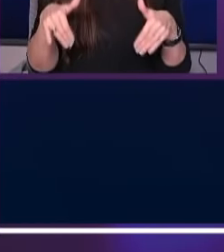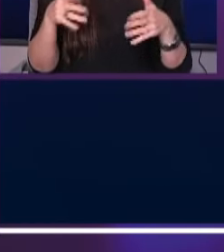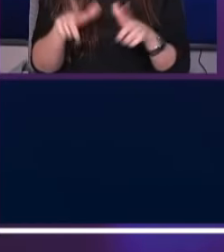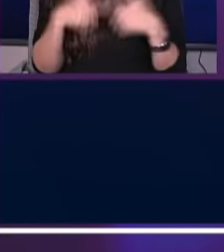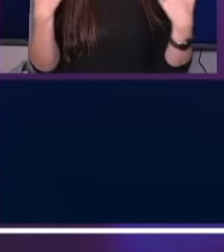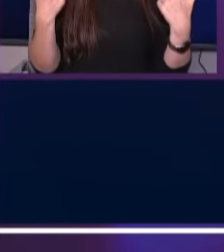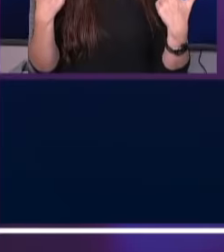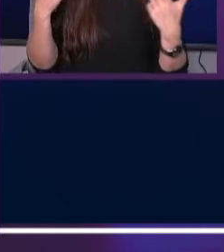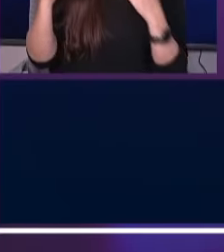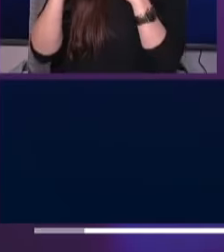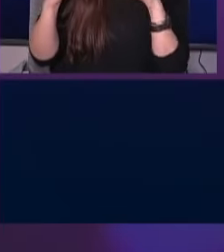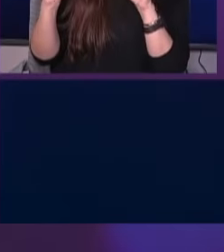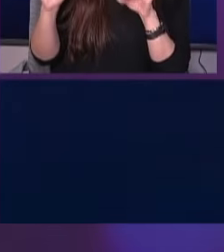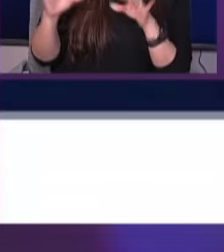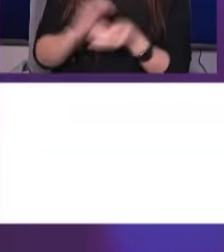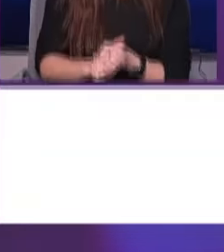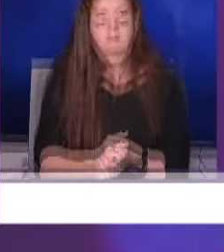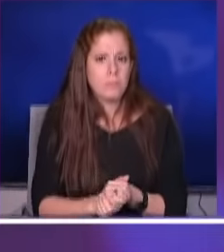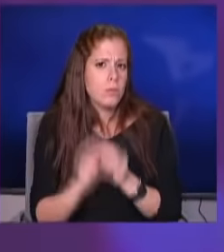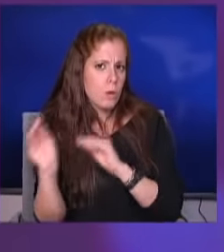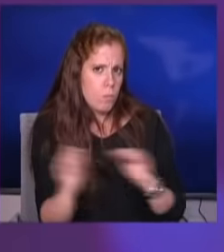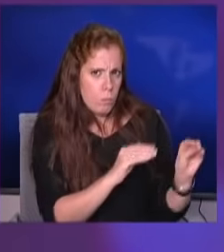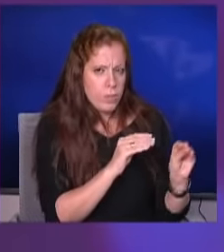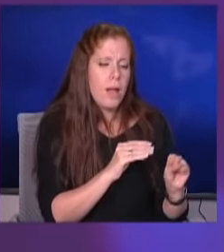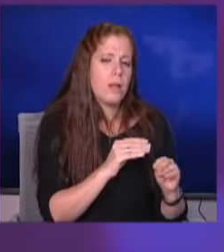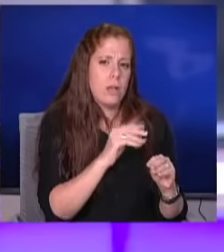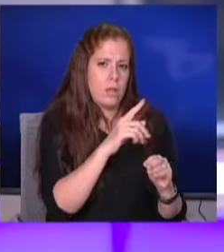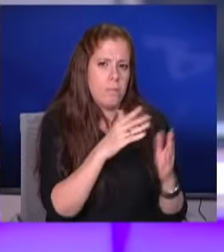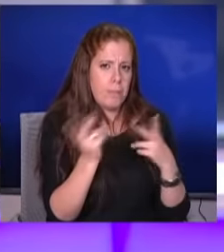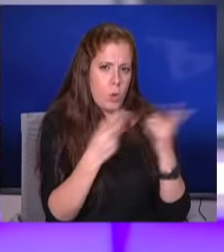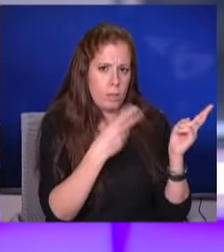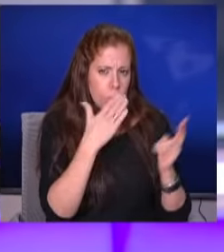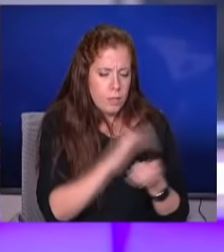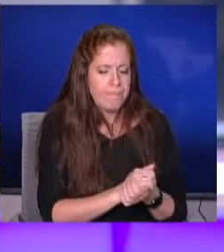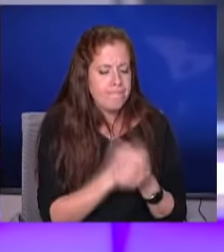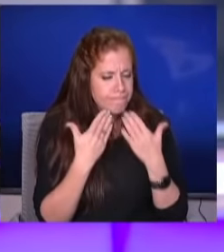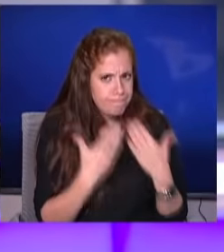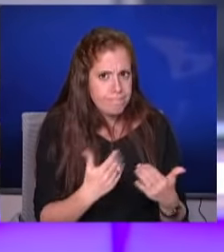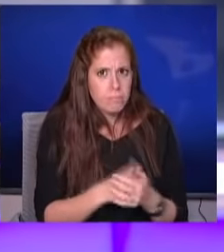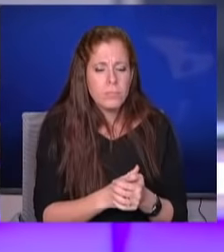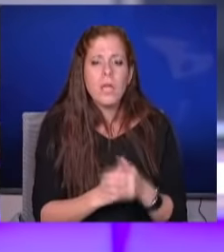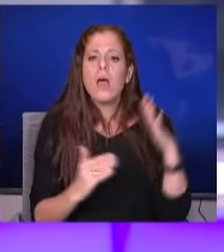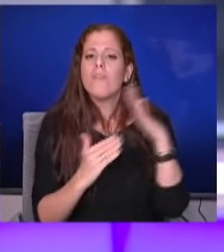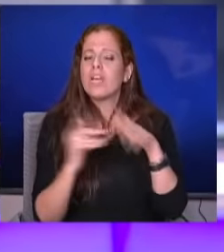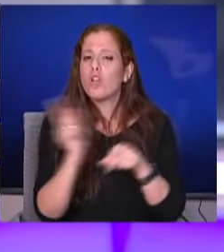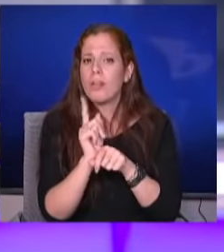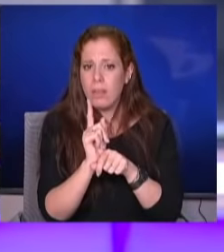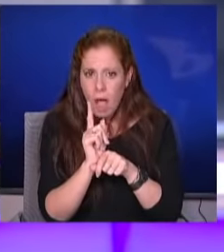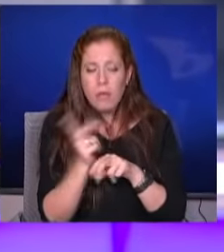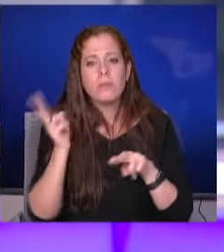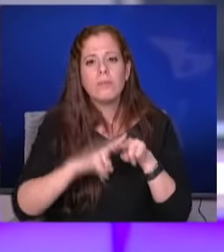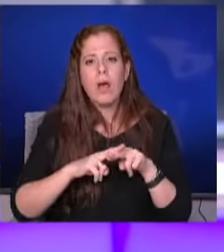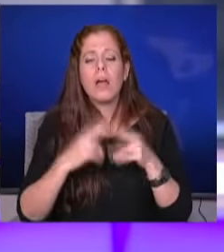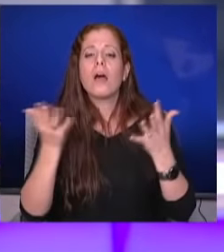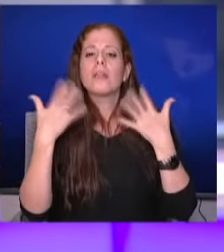פרטית בצימר בבנימין. פונה להדסה הרצפים. תודה רבה לכרמל דנגור. תודה. נצא להפסקה של דקה אחת, אחריה התחזית